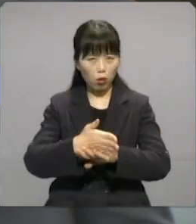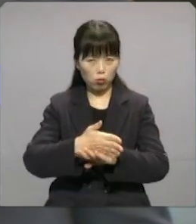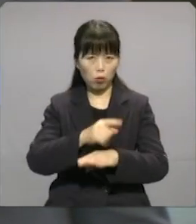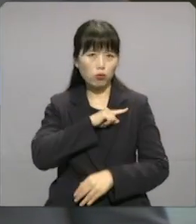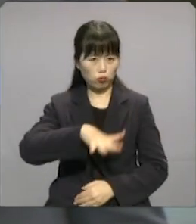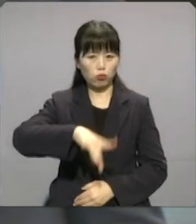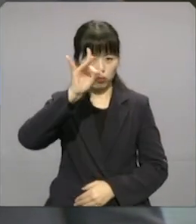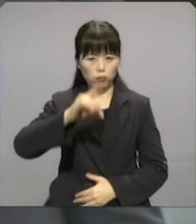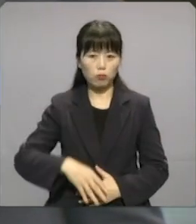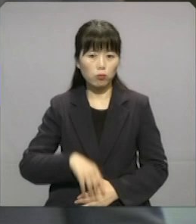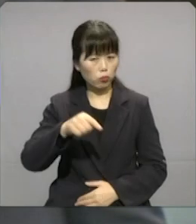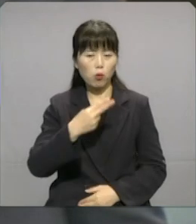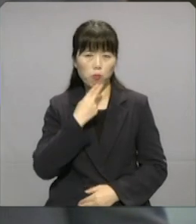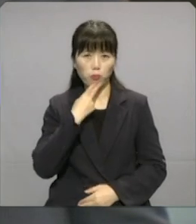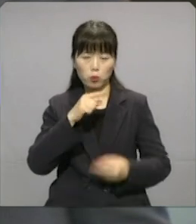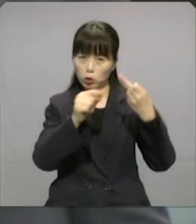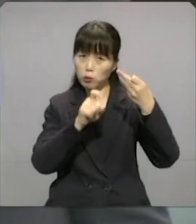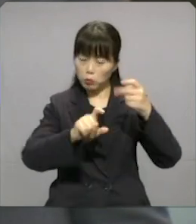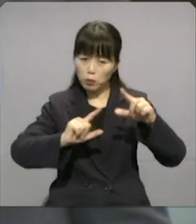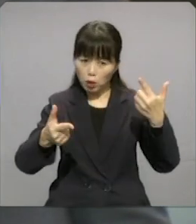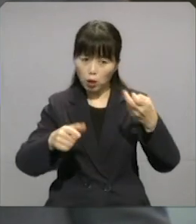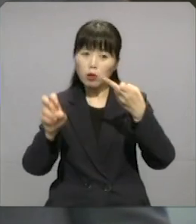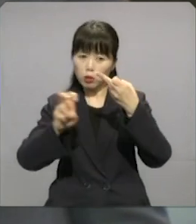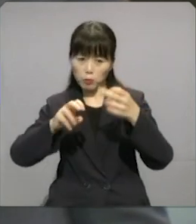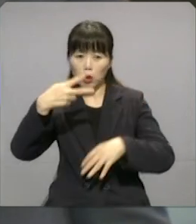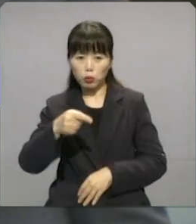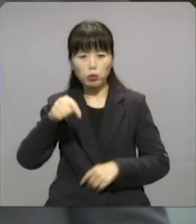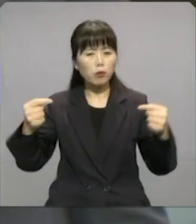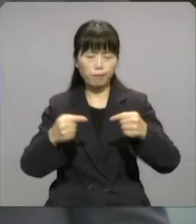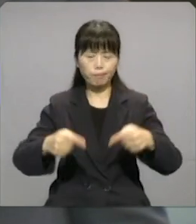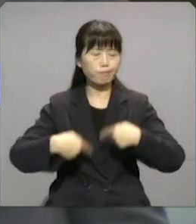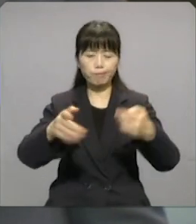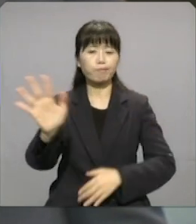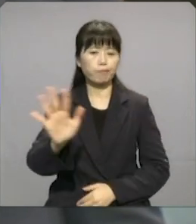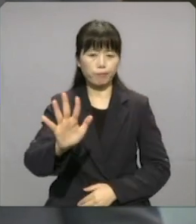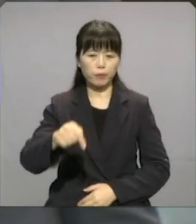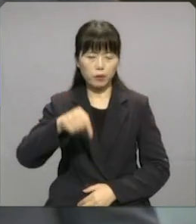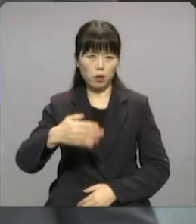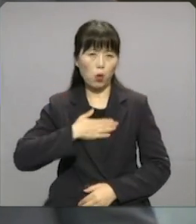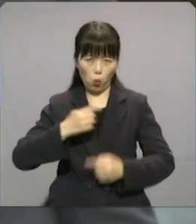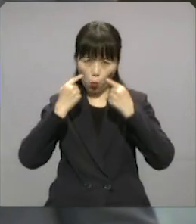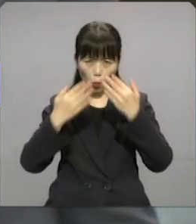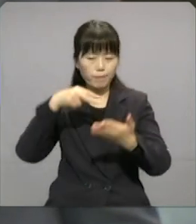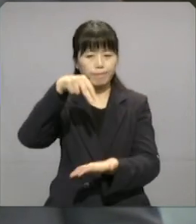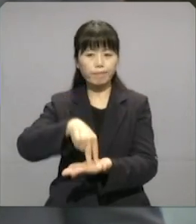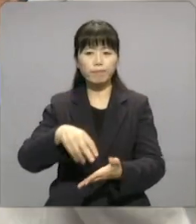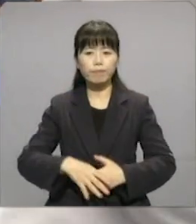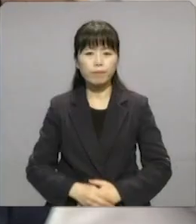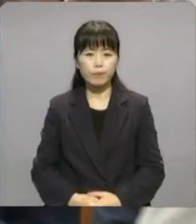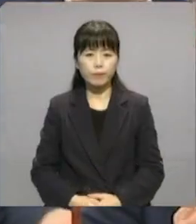사과, 철회가 우선이다. 그거 없이는 10일이 아니라 20일이라도 그 어떤 협상에도 임하지 않는다 하는 게 저희 확고한